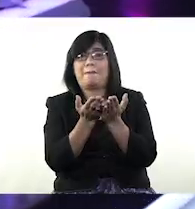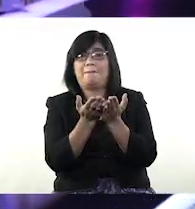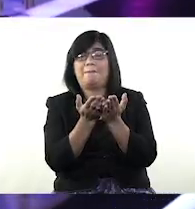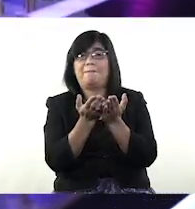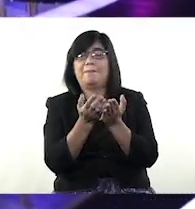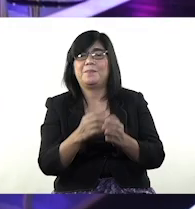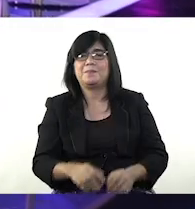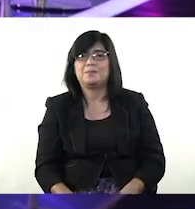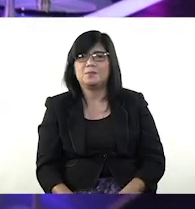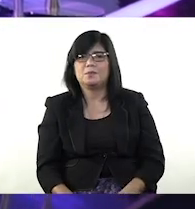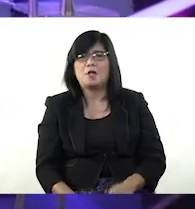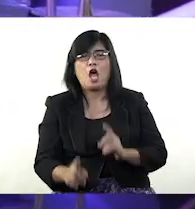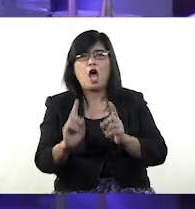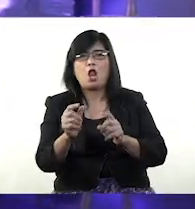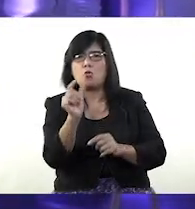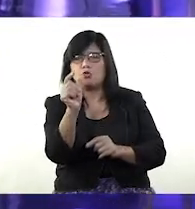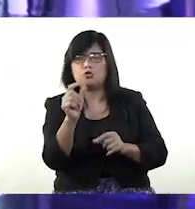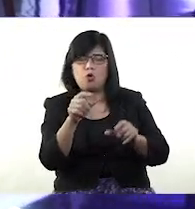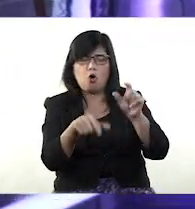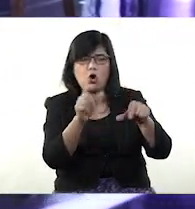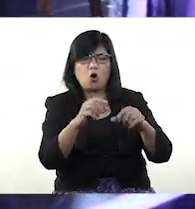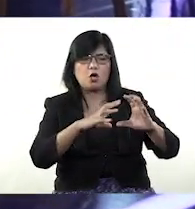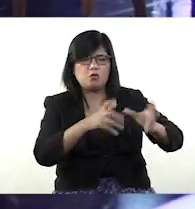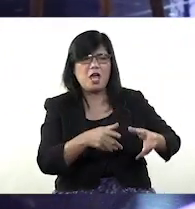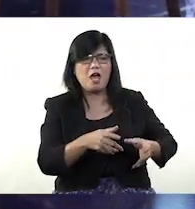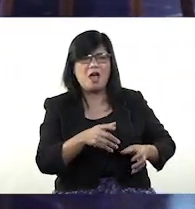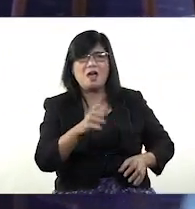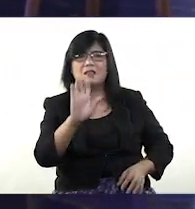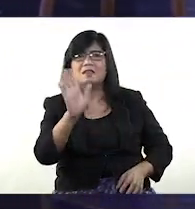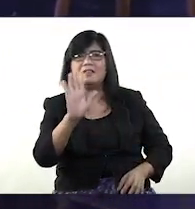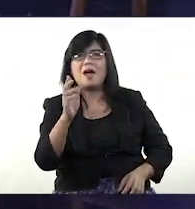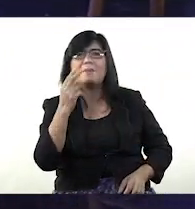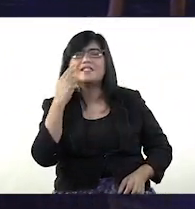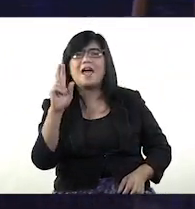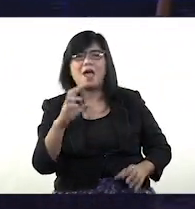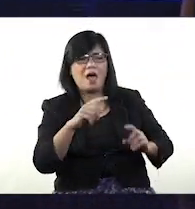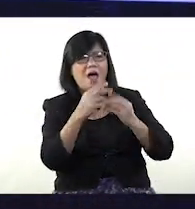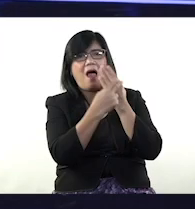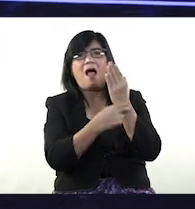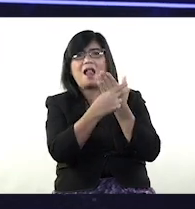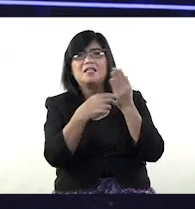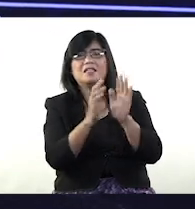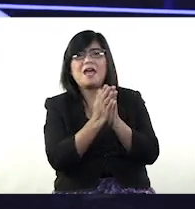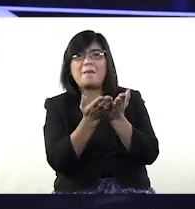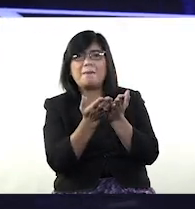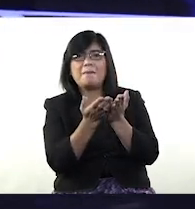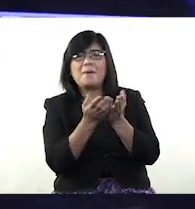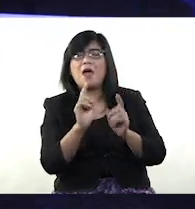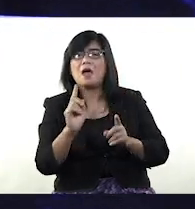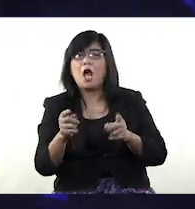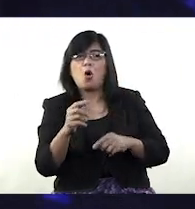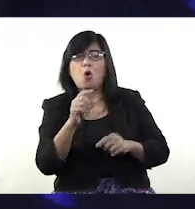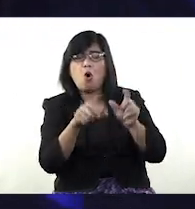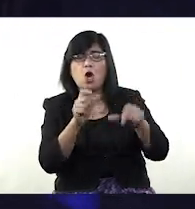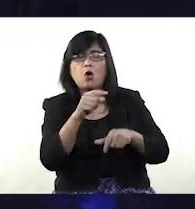A Tribute orang dunia yang tidak percaya Alkitab Hai kok dia mau tahu teladan hidup yang baik